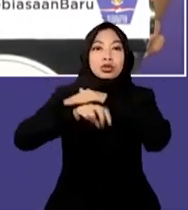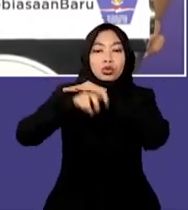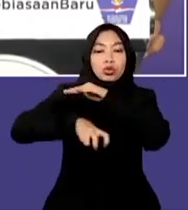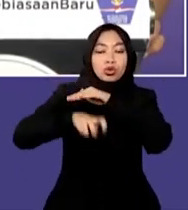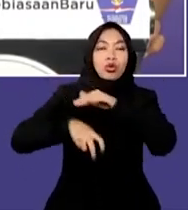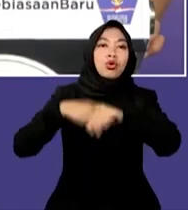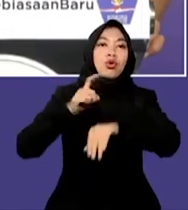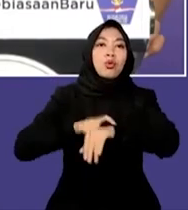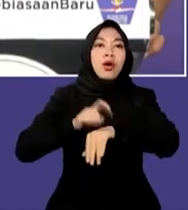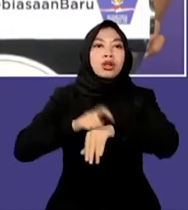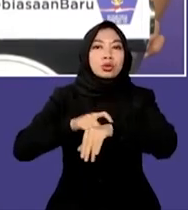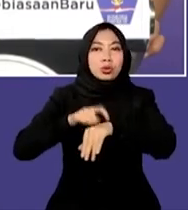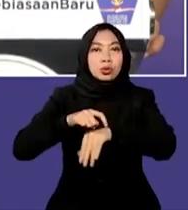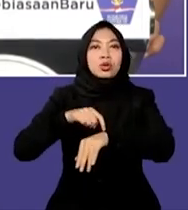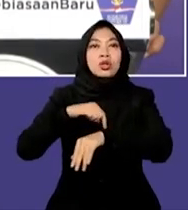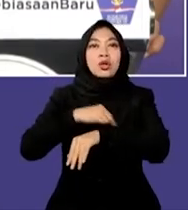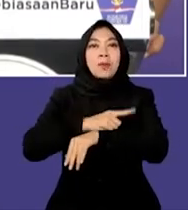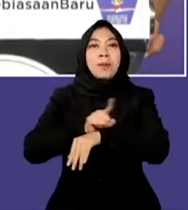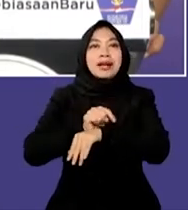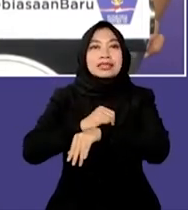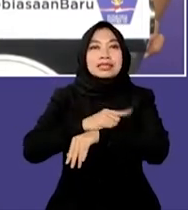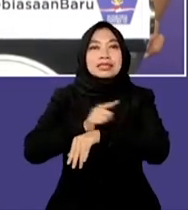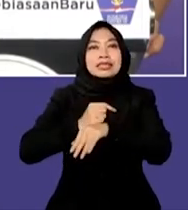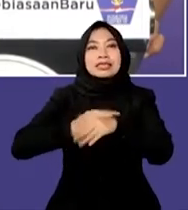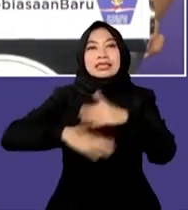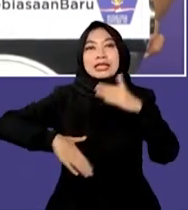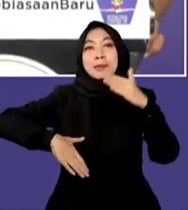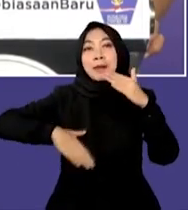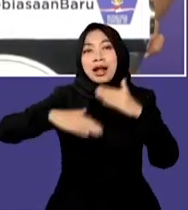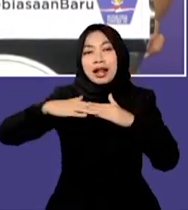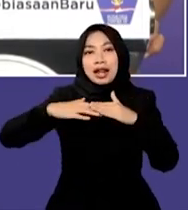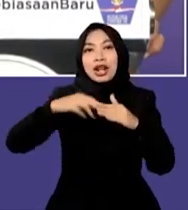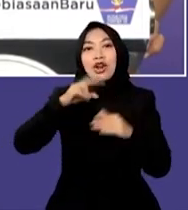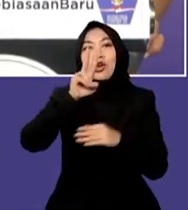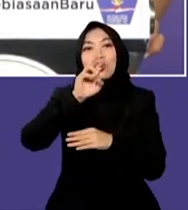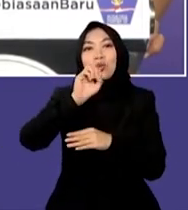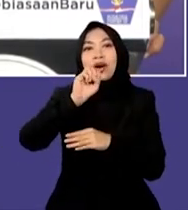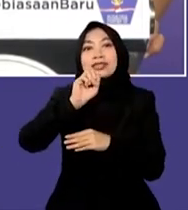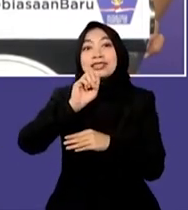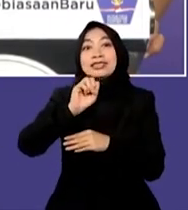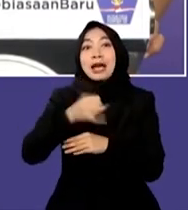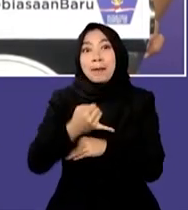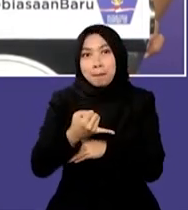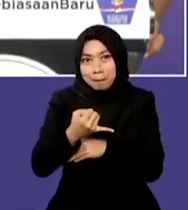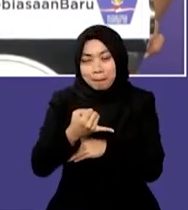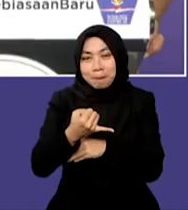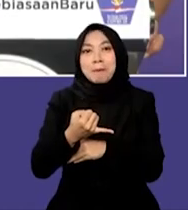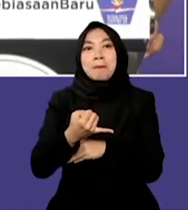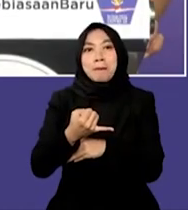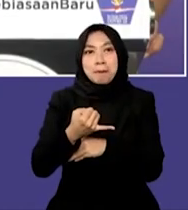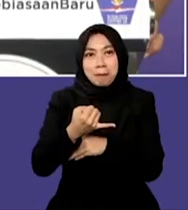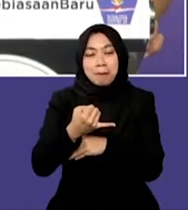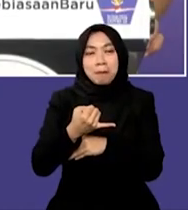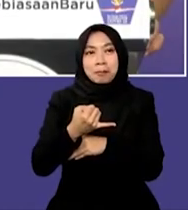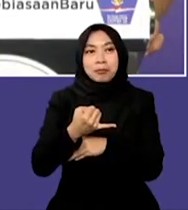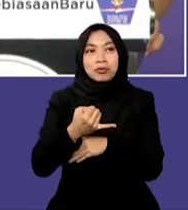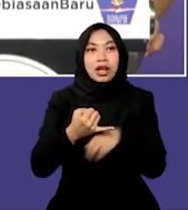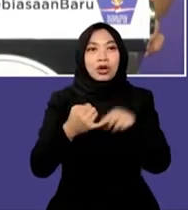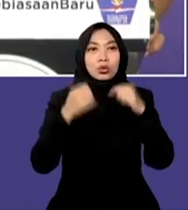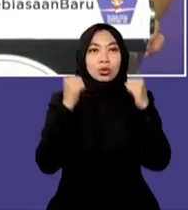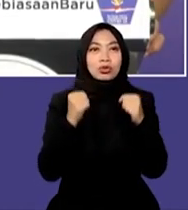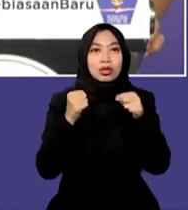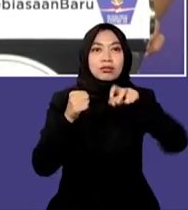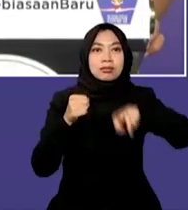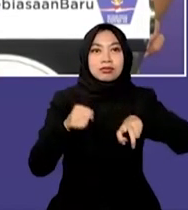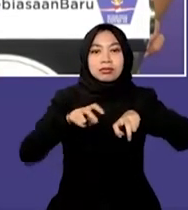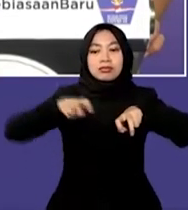ruangan bioskop cinema dijaga tidak lebih dari 2 jam dan jarak antara kursi